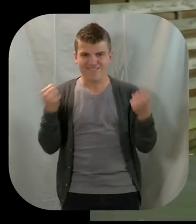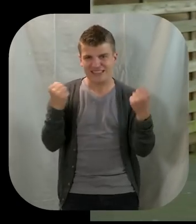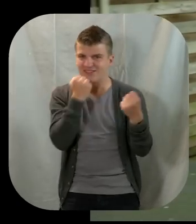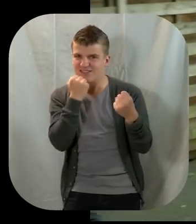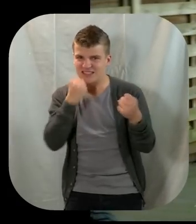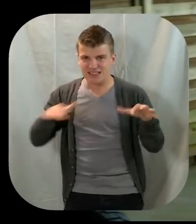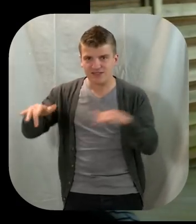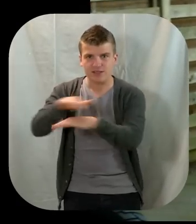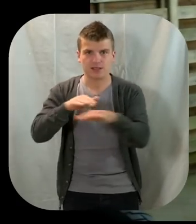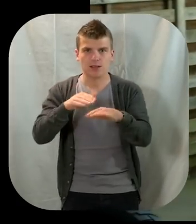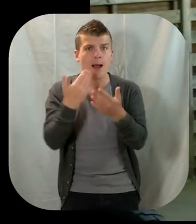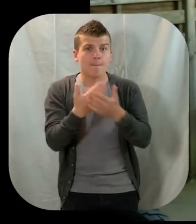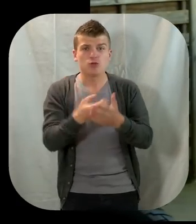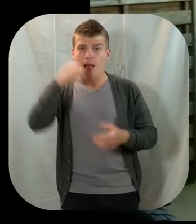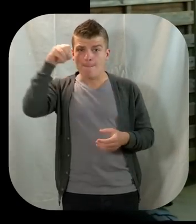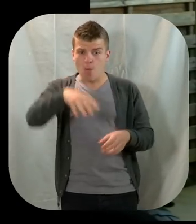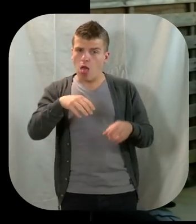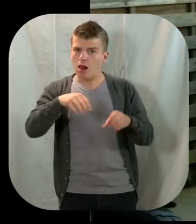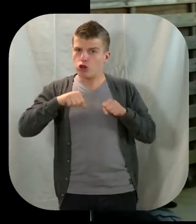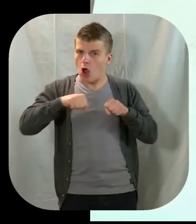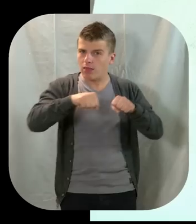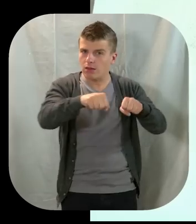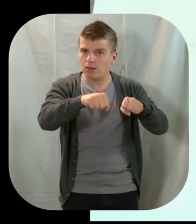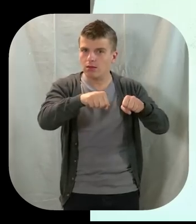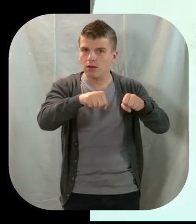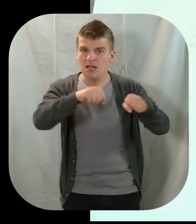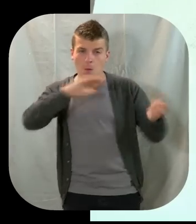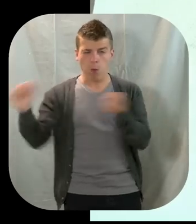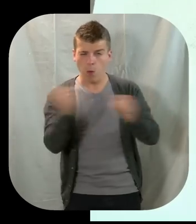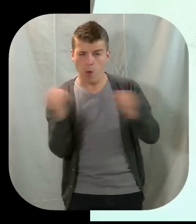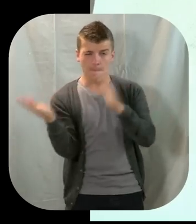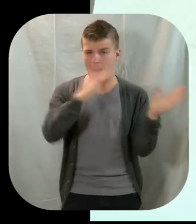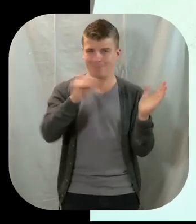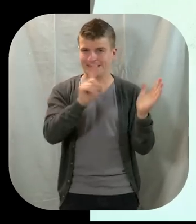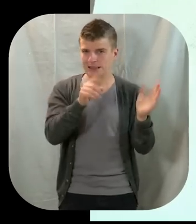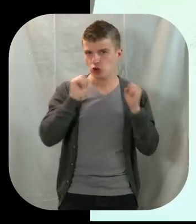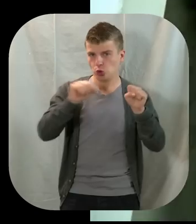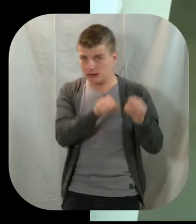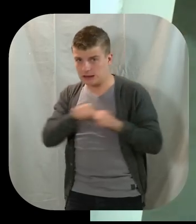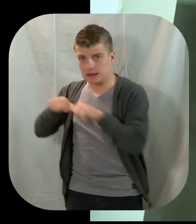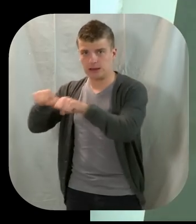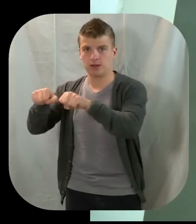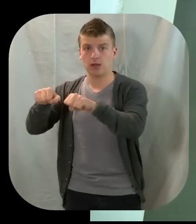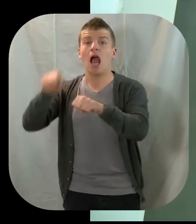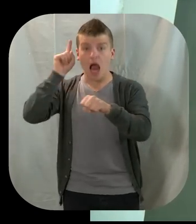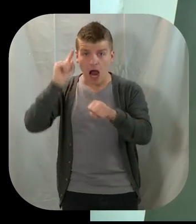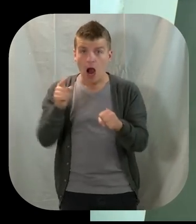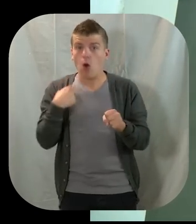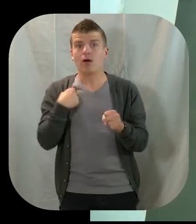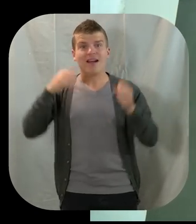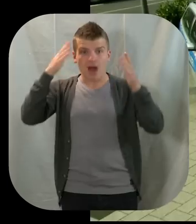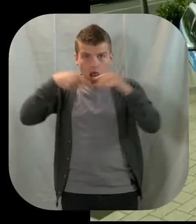Also zum Beispiel Mülltonnen dahin räumen, wo sie nicht umgewirrt werden können, durch den Wald gehen und Fenster schließen.